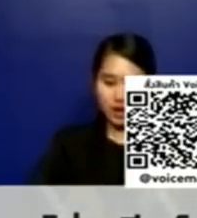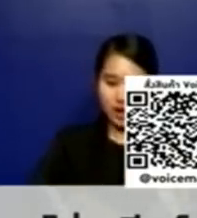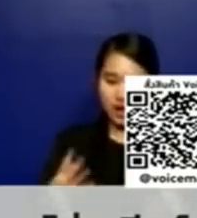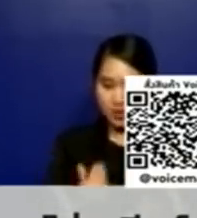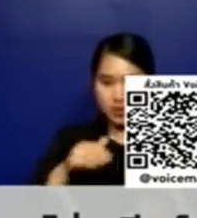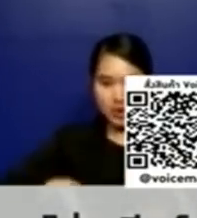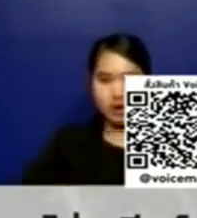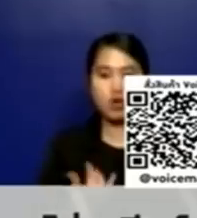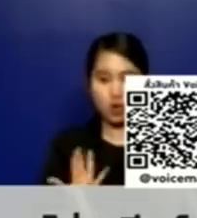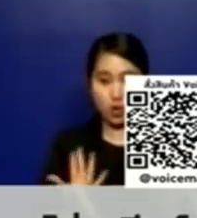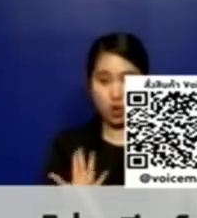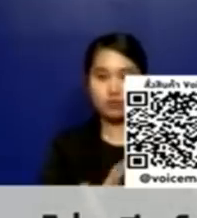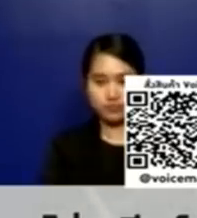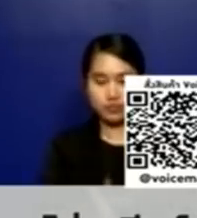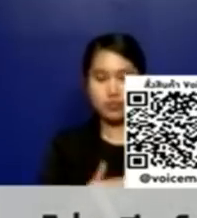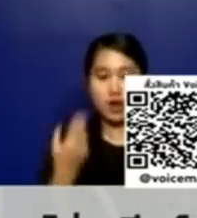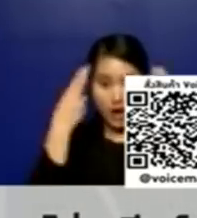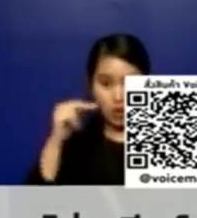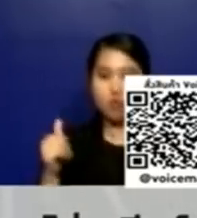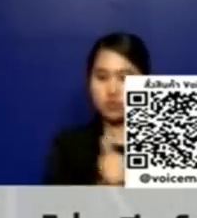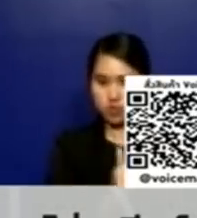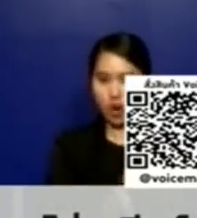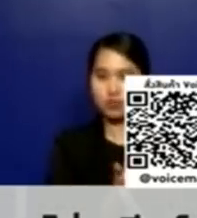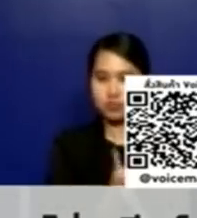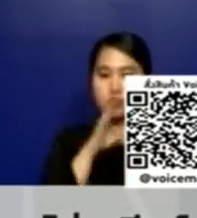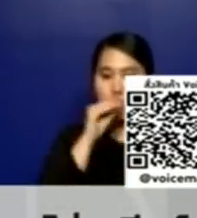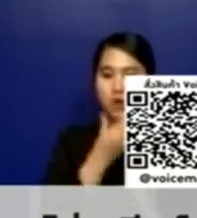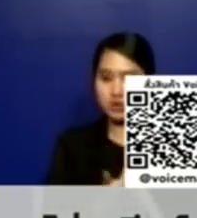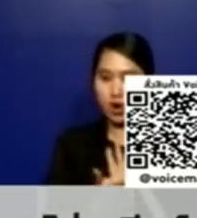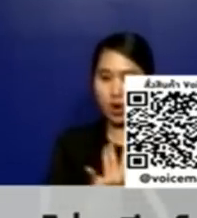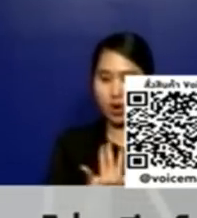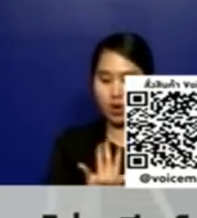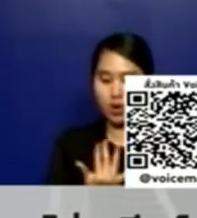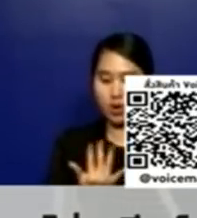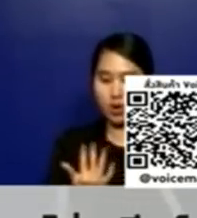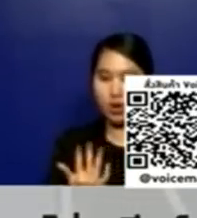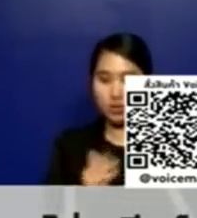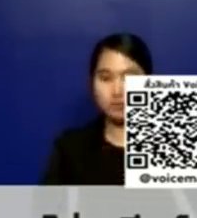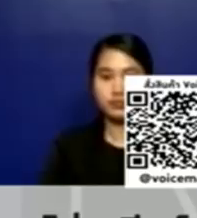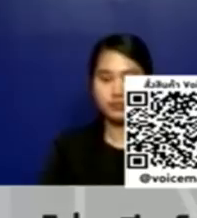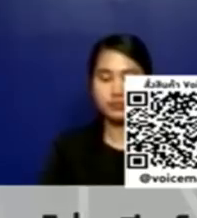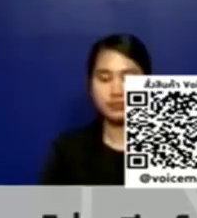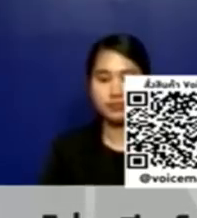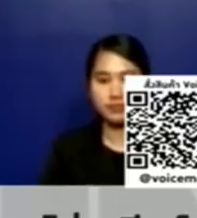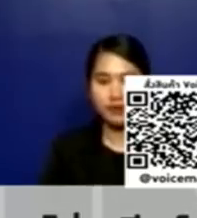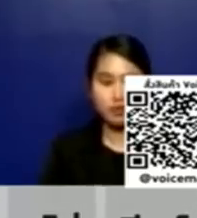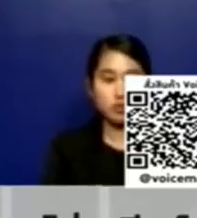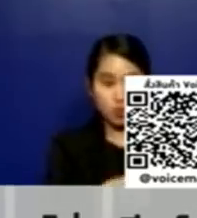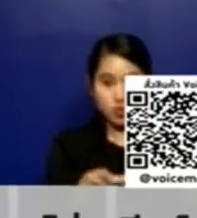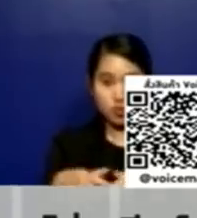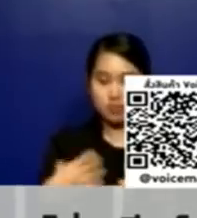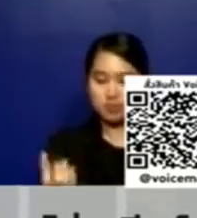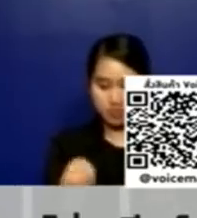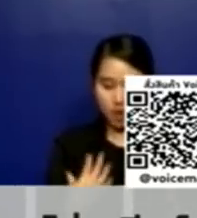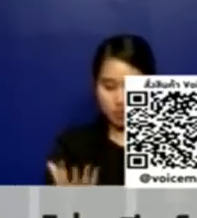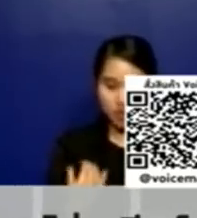รับผิดนะ นะครับนี่ก็เป็นมุมมองคุณพิชัยในเรื่อง แล้วคุณพิชัยก็ไปพูดถึงคุณสุพัฒนพงษ์ด้วยจำได้ไหมไอ้8ข้อที่แกออก